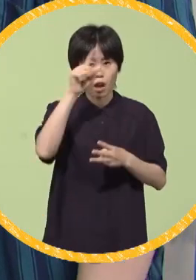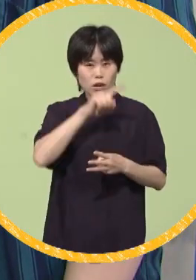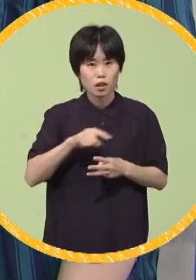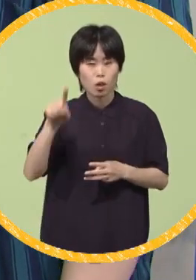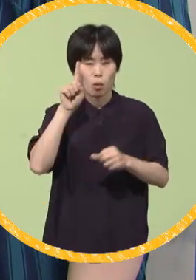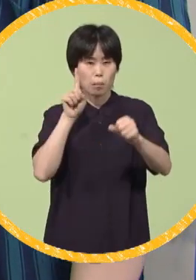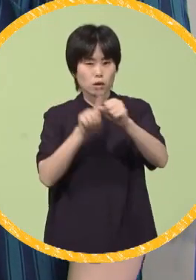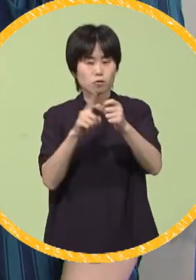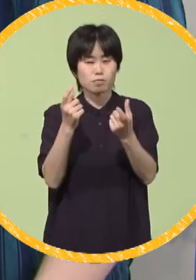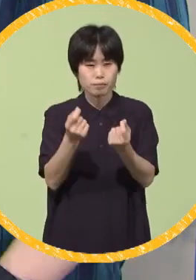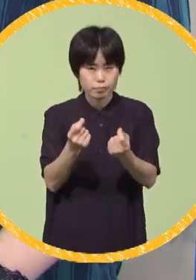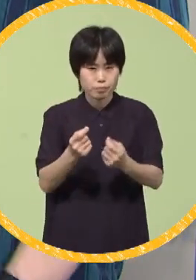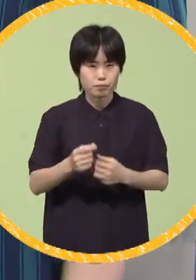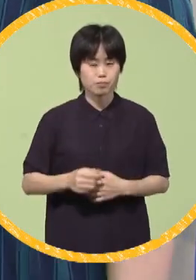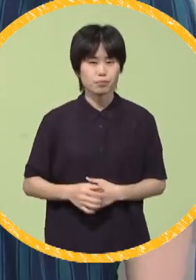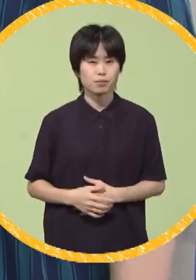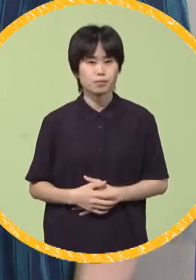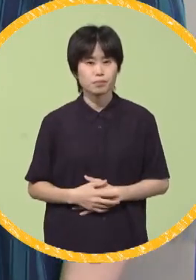くと。 そうですね。